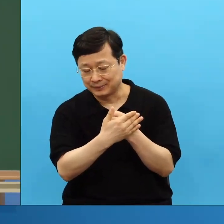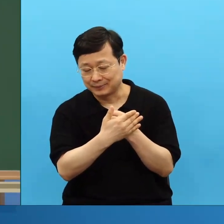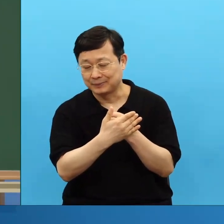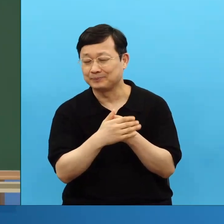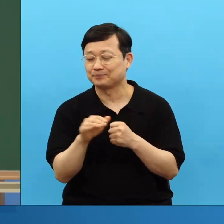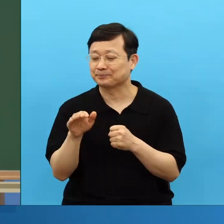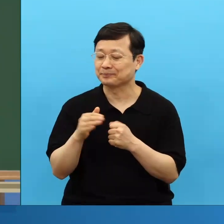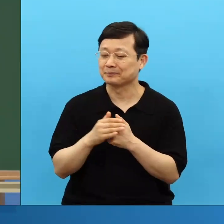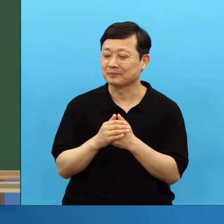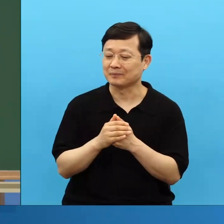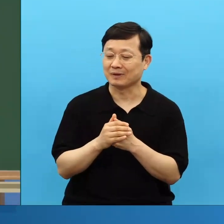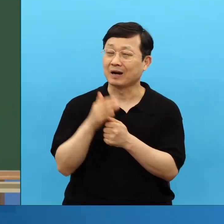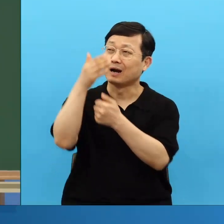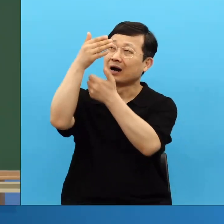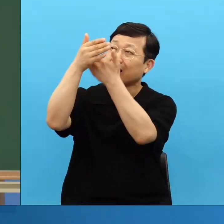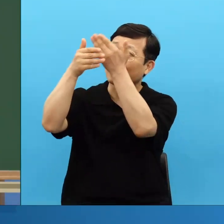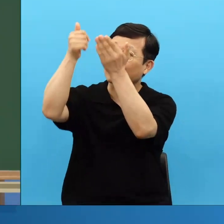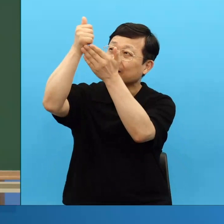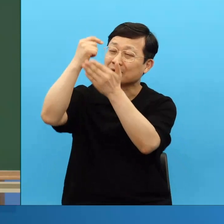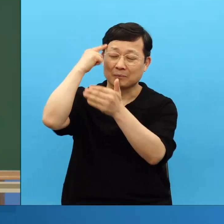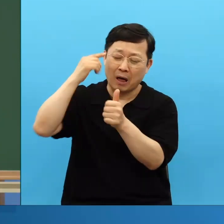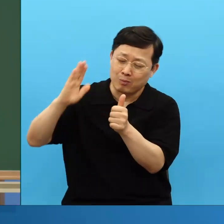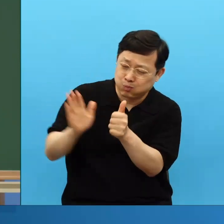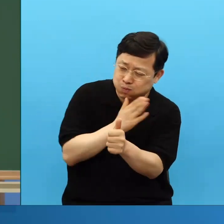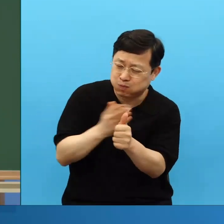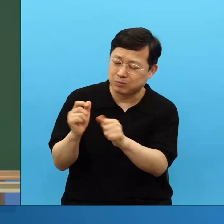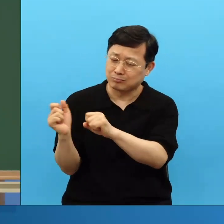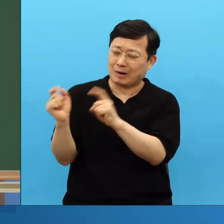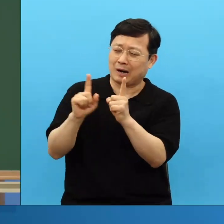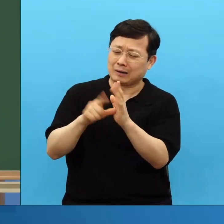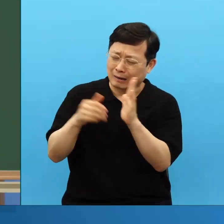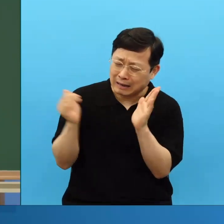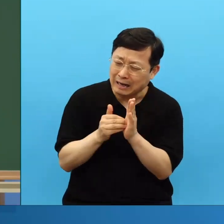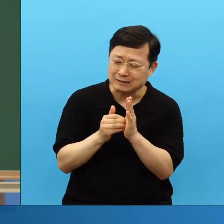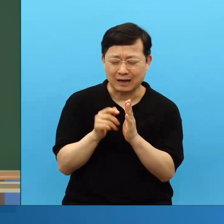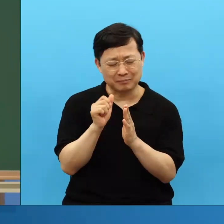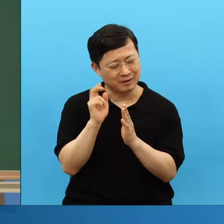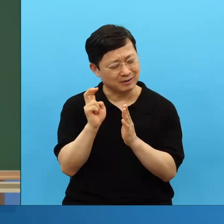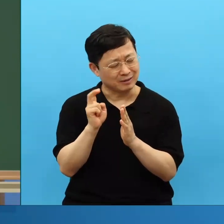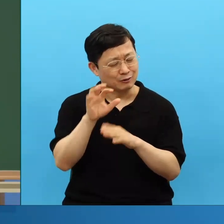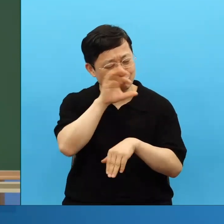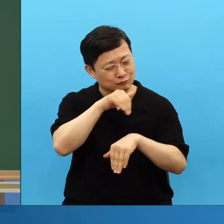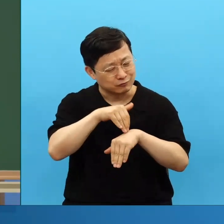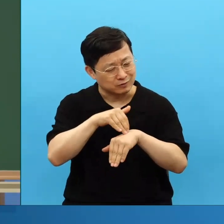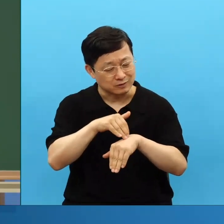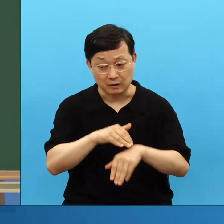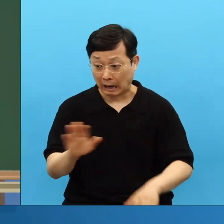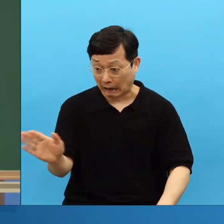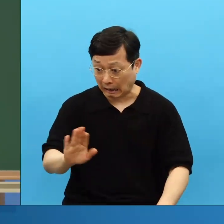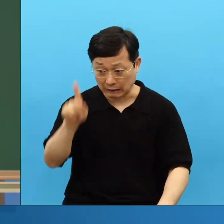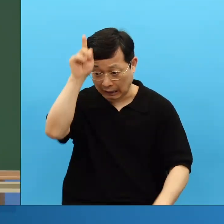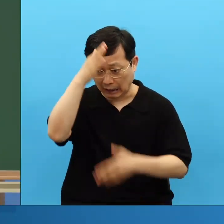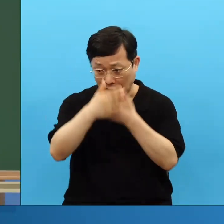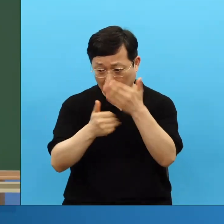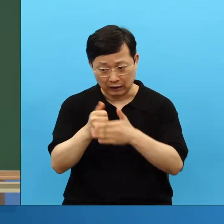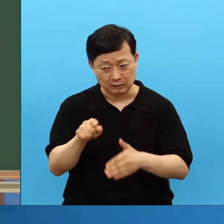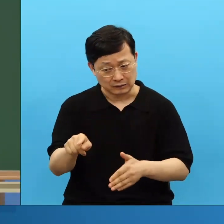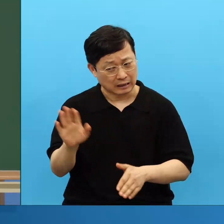제가 정신 차릴 때까지 이렇게 계속 하실 모양이죠. 이 카더라. 그건 하나님 그런 분 아니다.